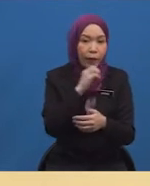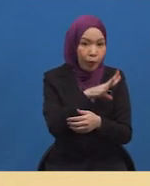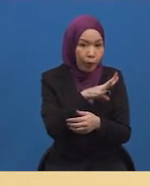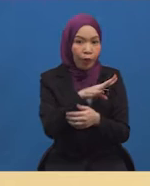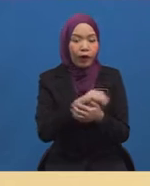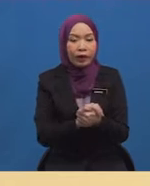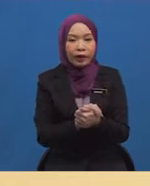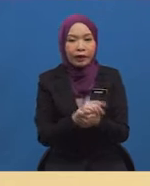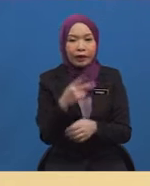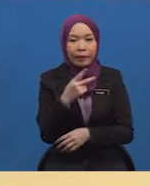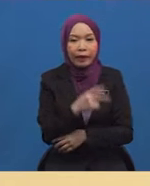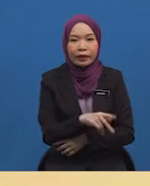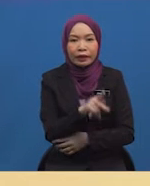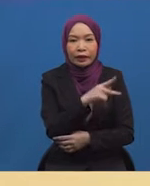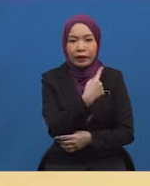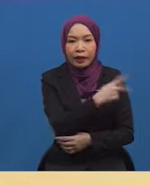domestik dan sisa kilang.